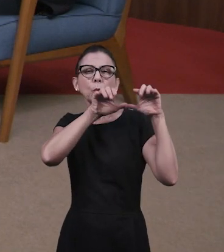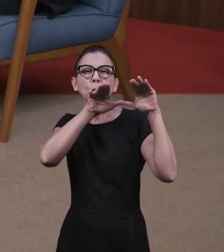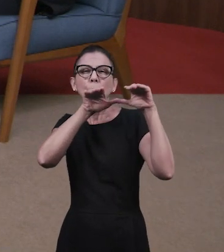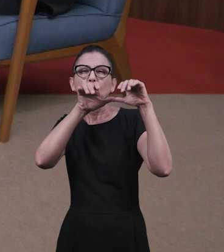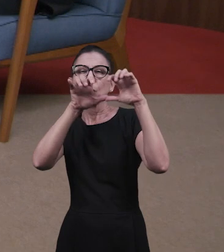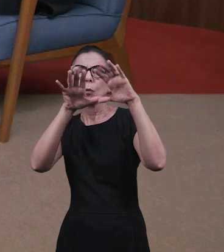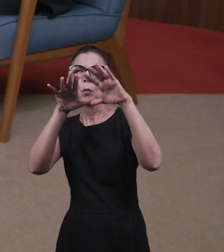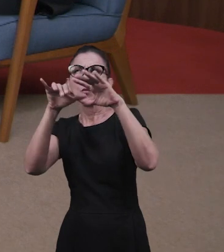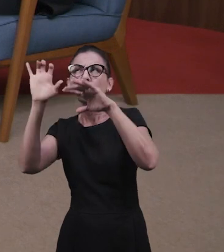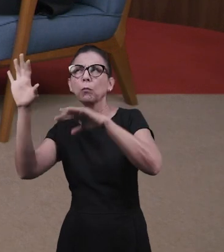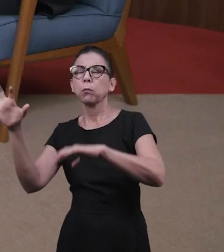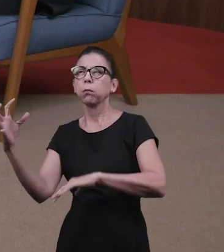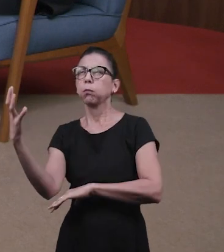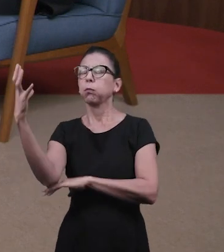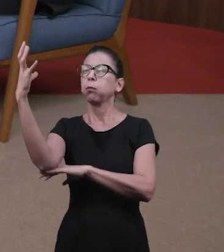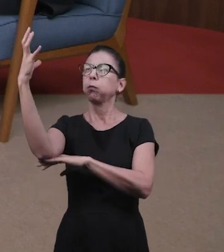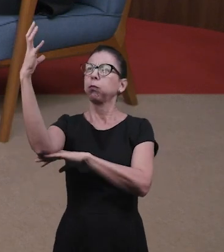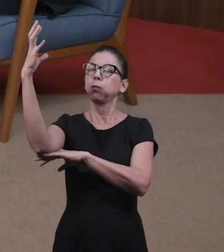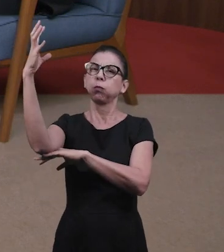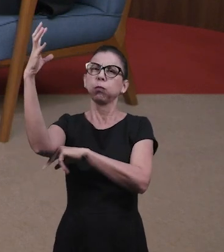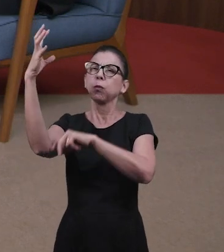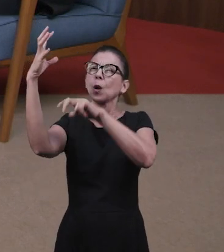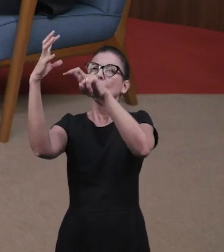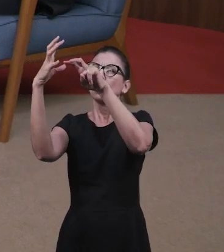l'arbre, c'est pour avoir cette quantité